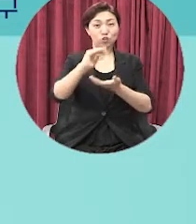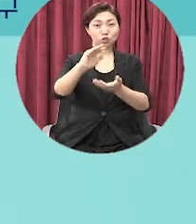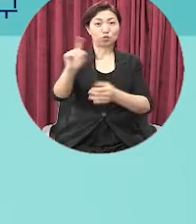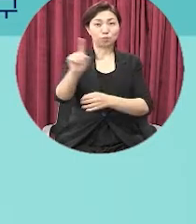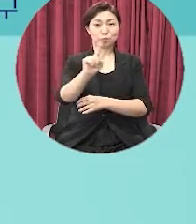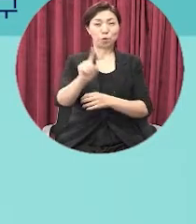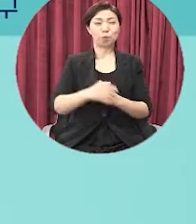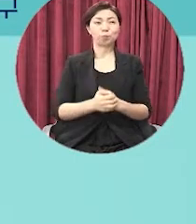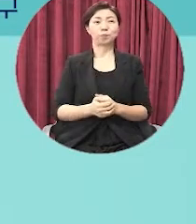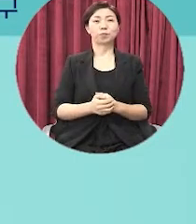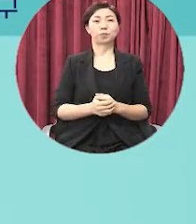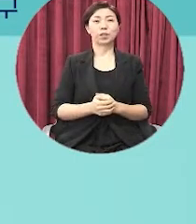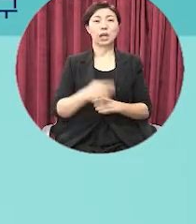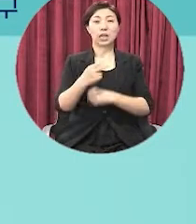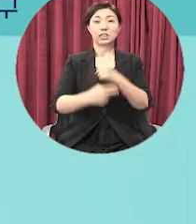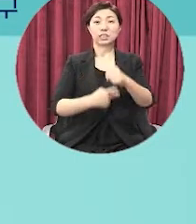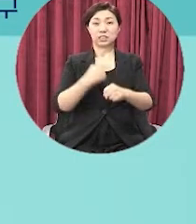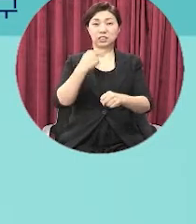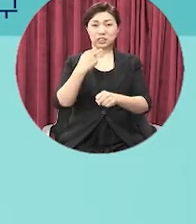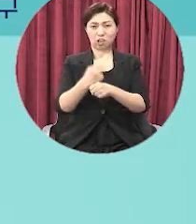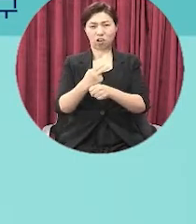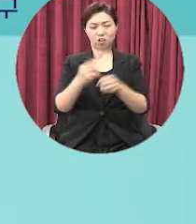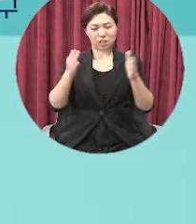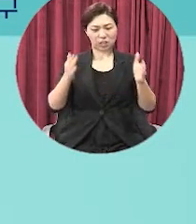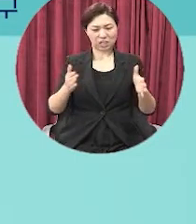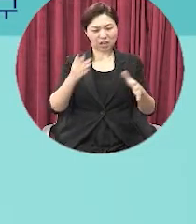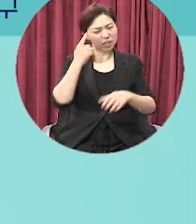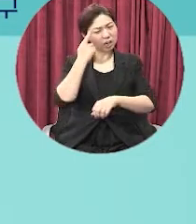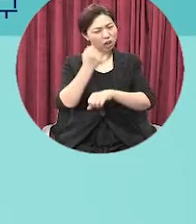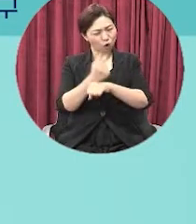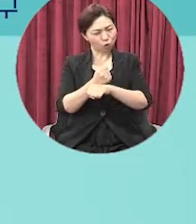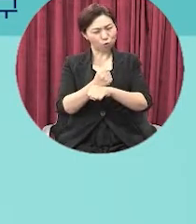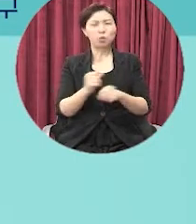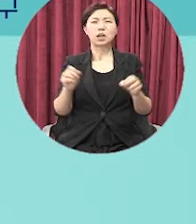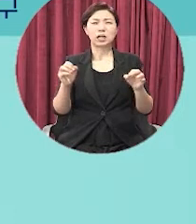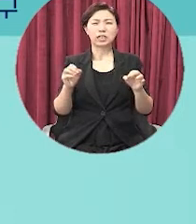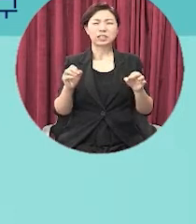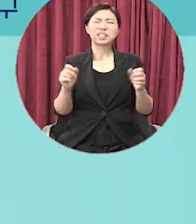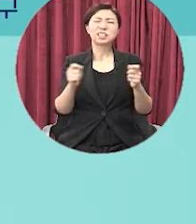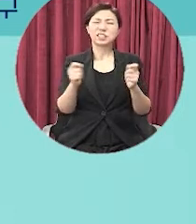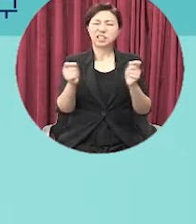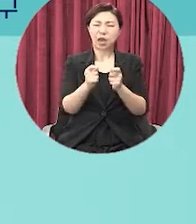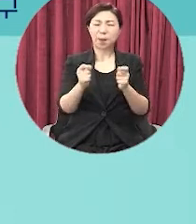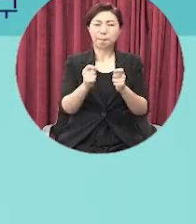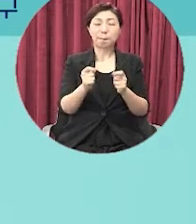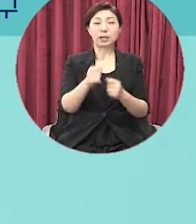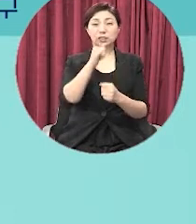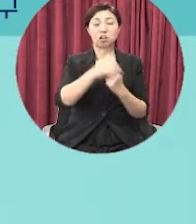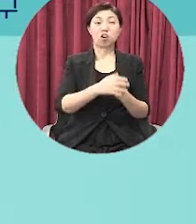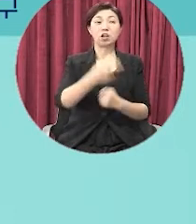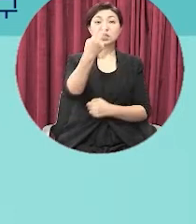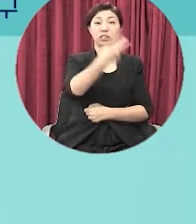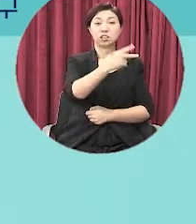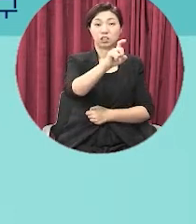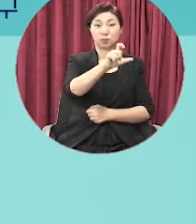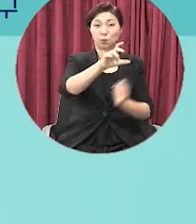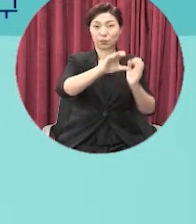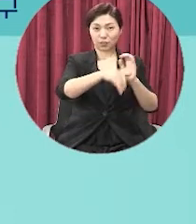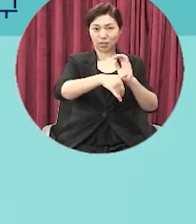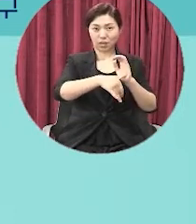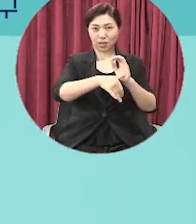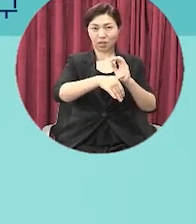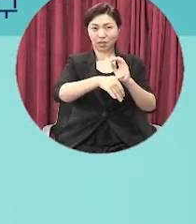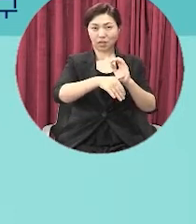아 단 2년 정도 진행할 짧은 연구 인데요 저희가 사실은 이미 오래전에 2015년에 그 메디컬